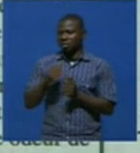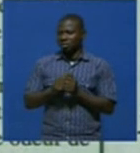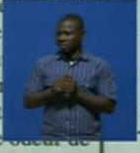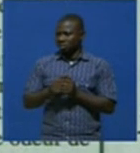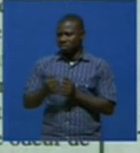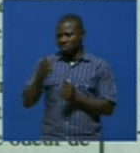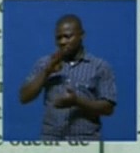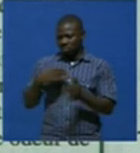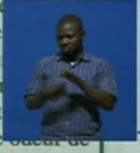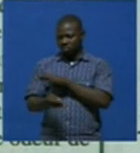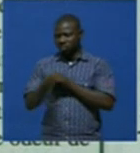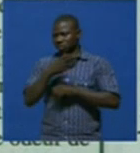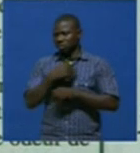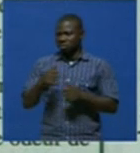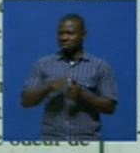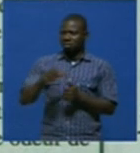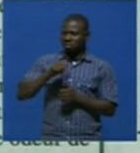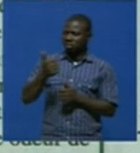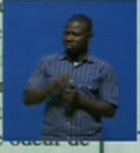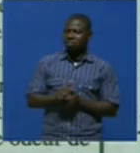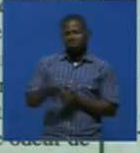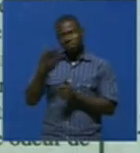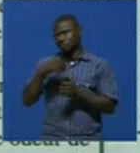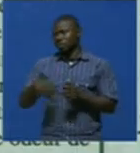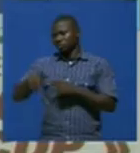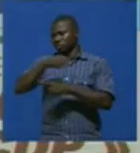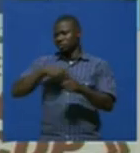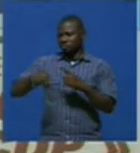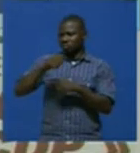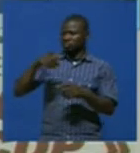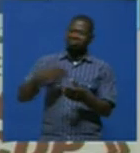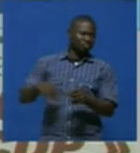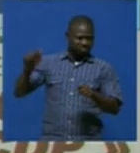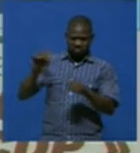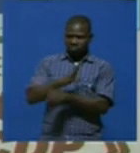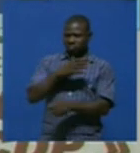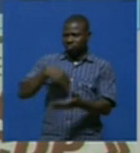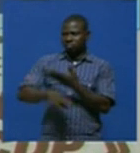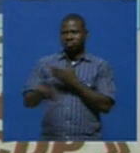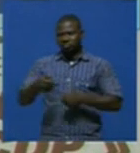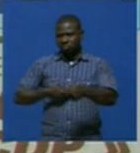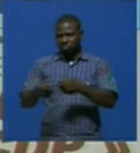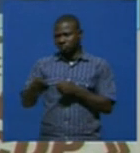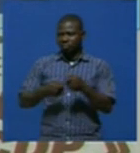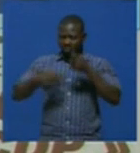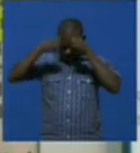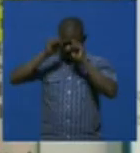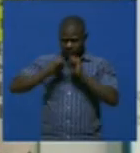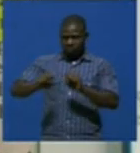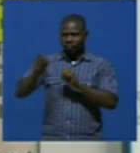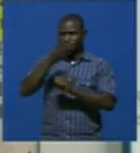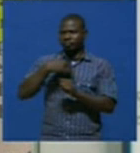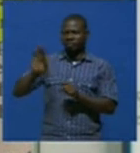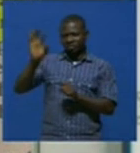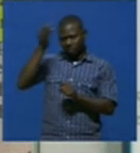indélicatesses tourne à plein régime et cette fois explique le pays c'est le président de la fédération de football et trois autres dirigeants